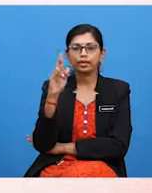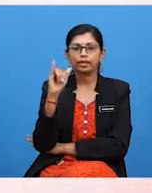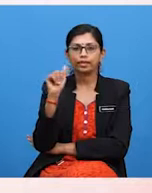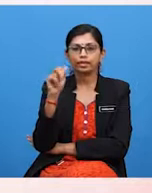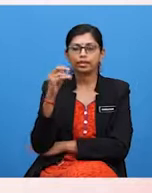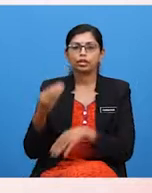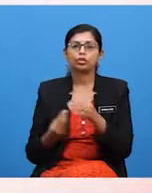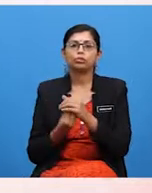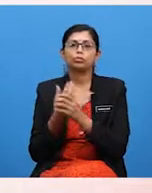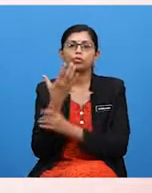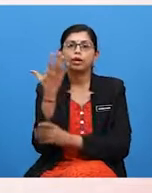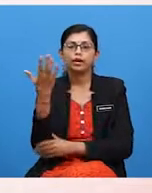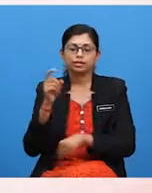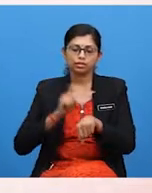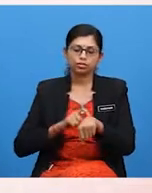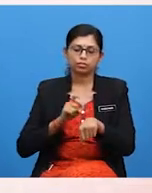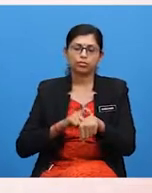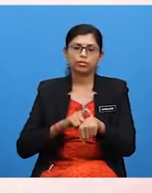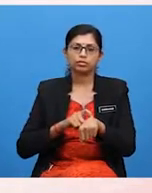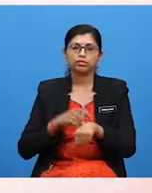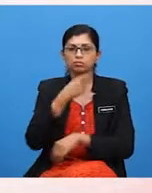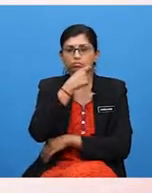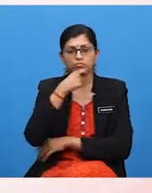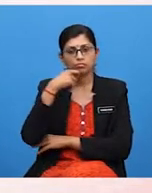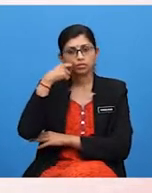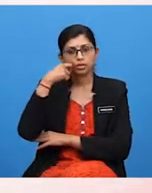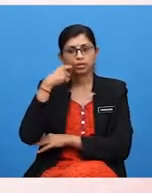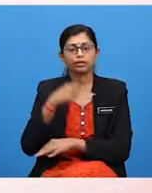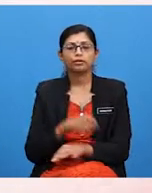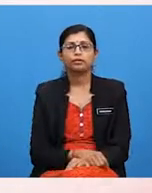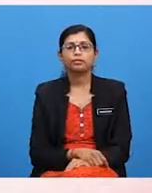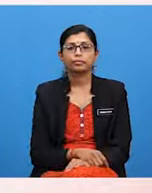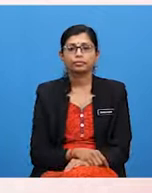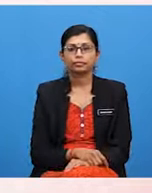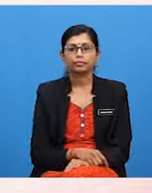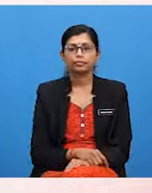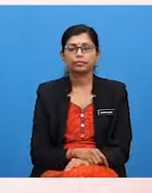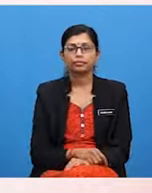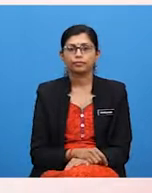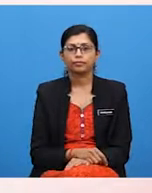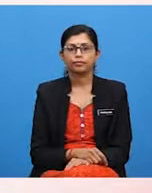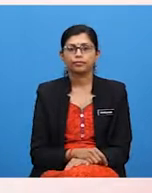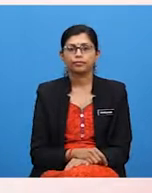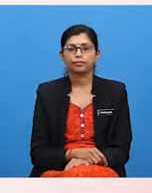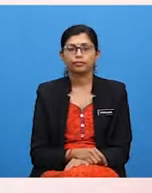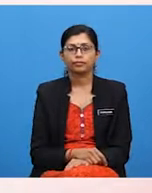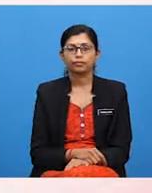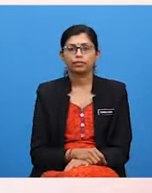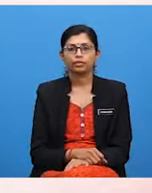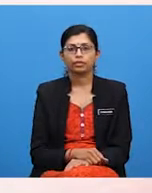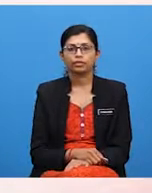akan meningkatkan kemandirian tumbuhan semasa musim kemarau.